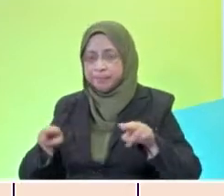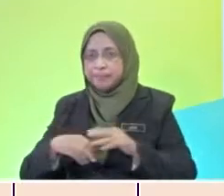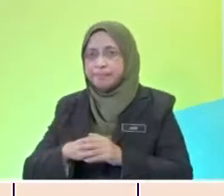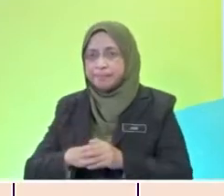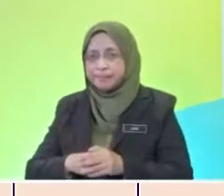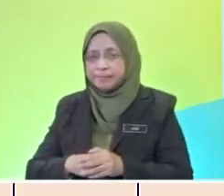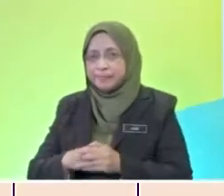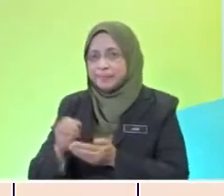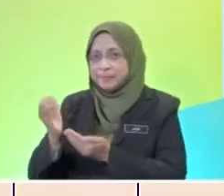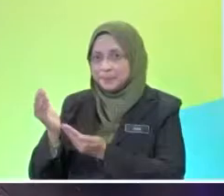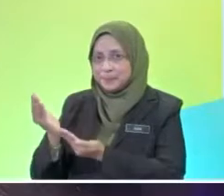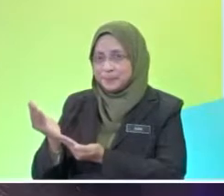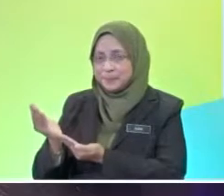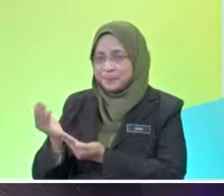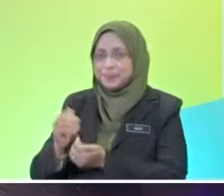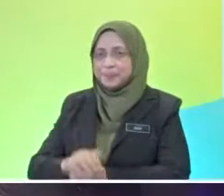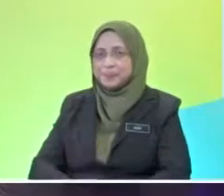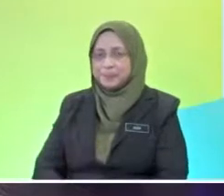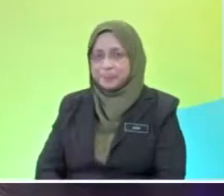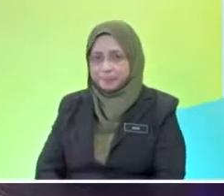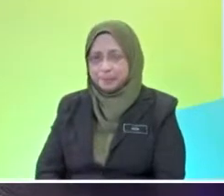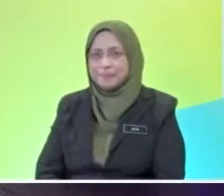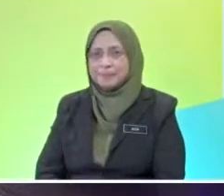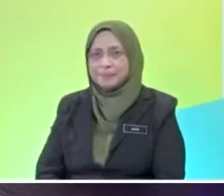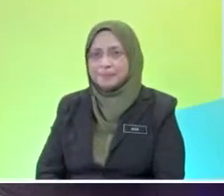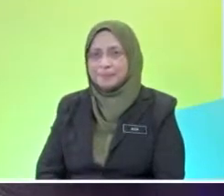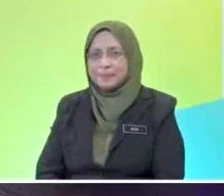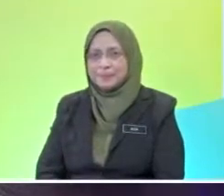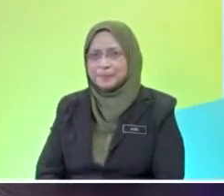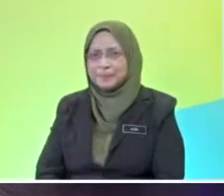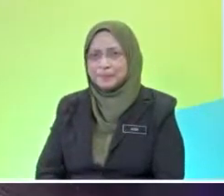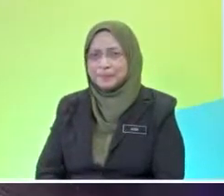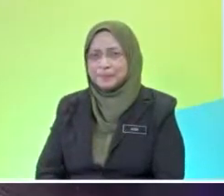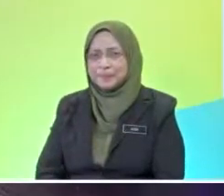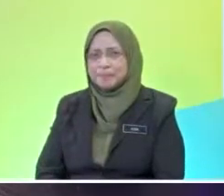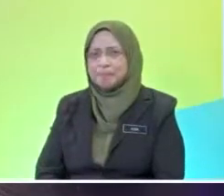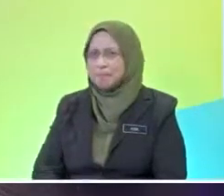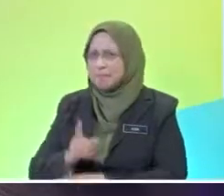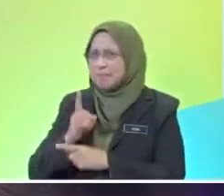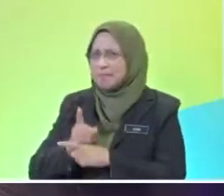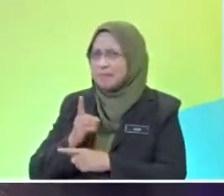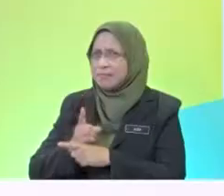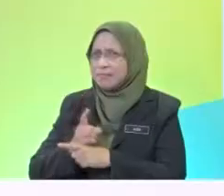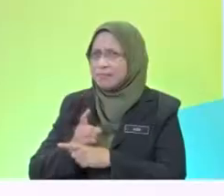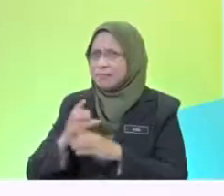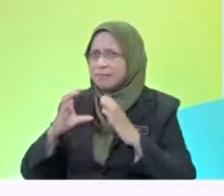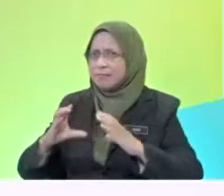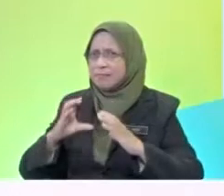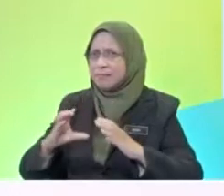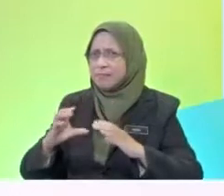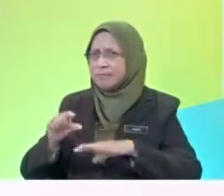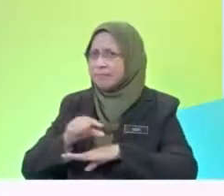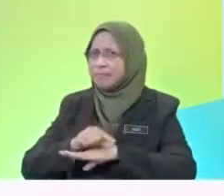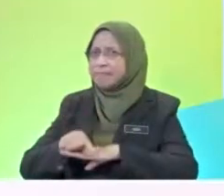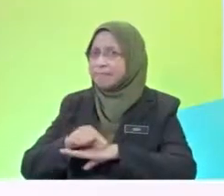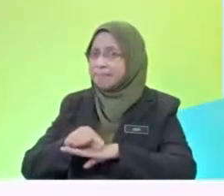macam ni. Maknanya dia sama dengan garisan yang ada kat sini. Betul tak? Adakah betul macam tu cara penggunaan dia? Bukankah, Ego?